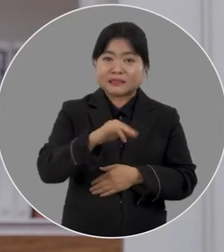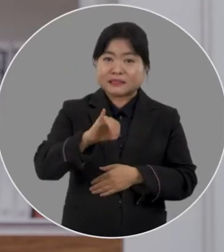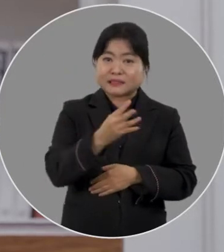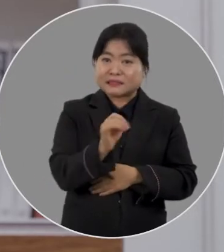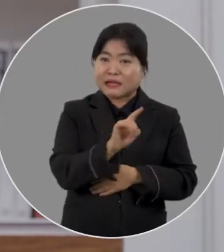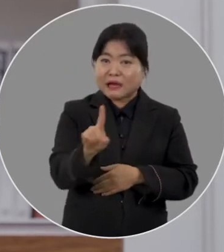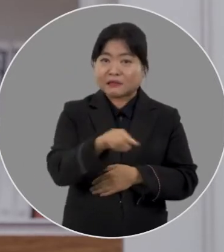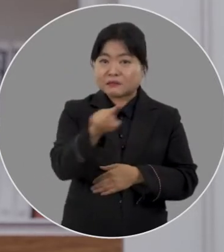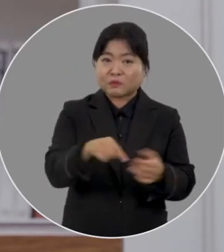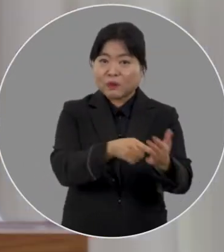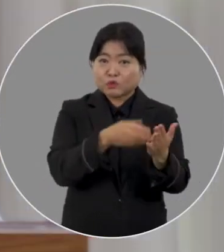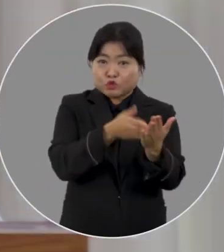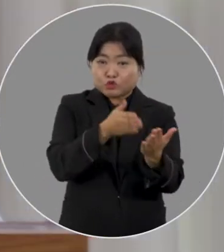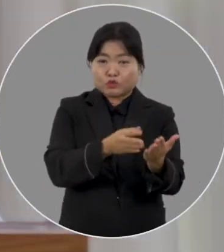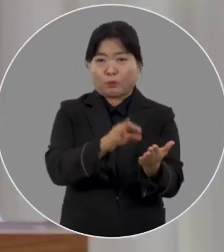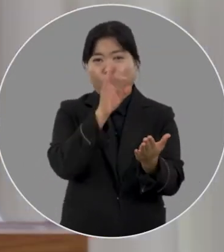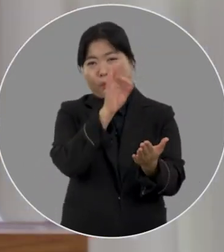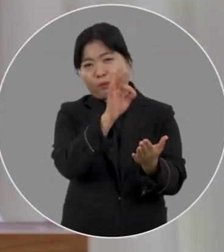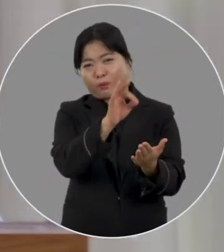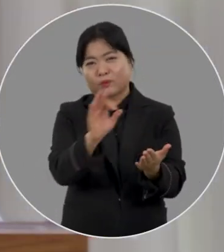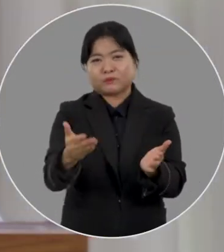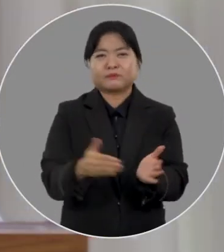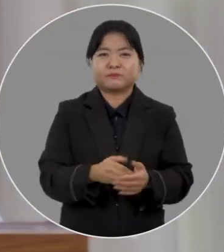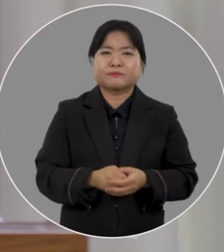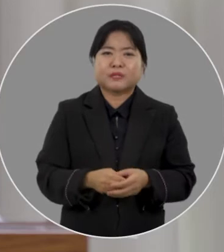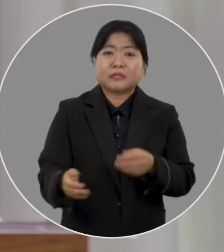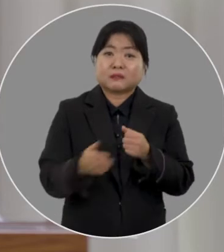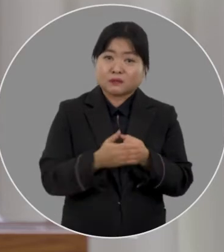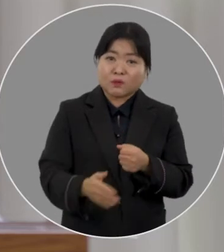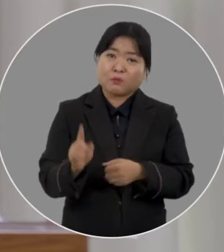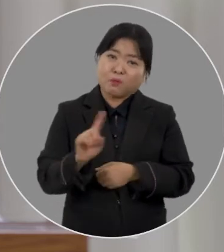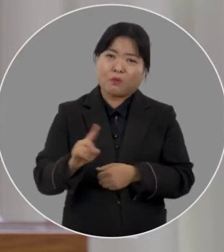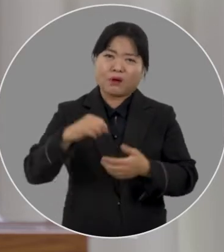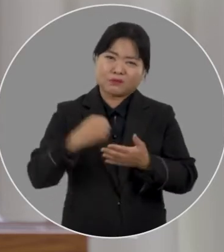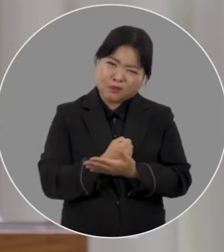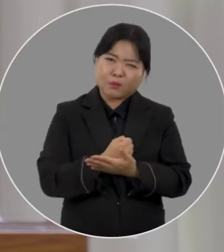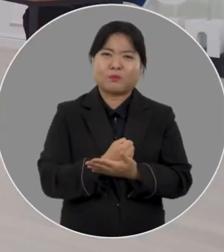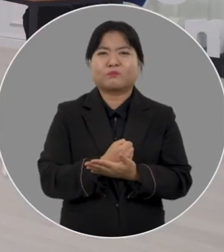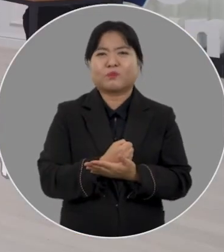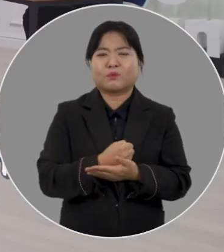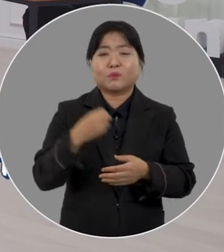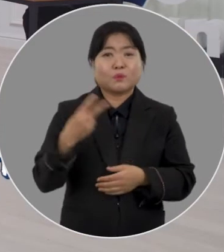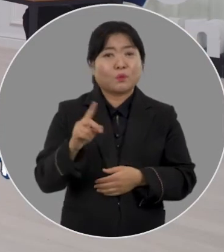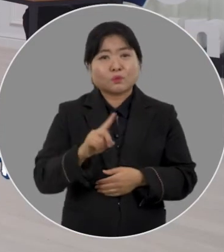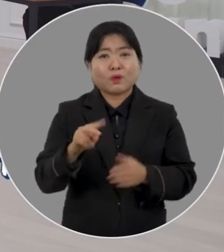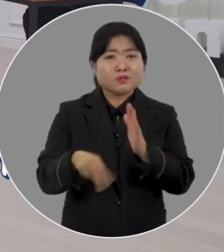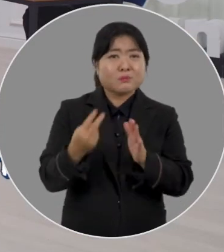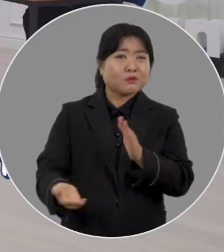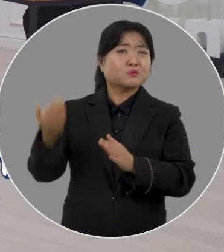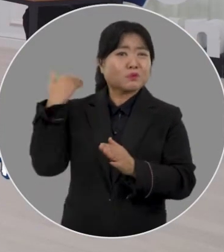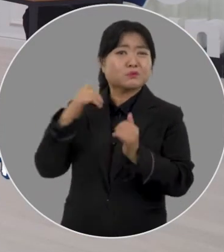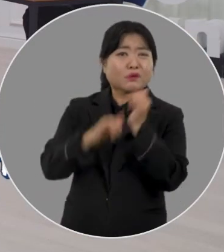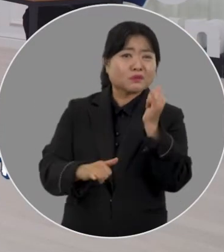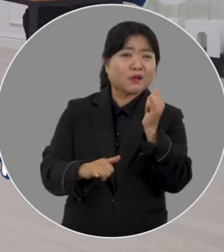나이지리아에서 나온 뉴스를 보면서 이제 접하게 됐어요. 그래서 한편으로는 굉장히 안타까웠고, 또 어떻게 200년